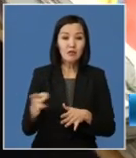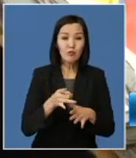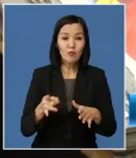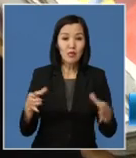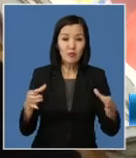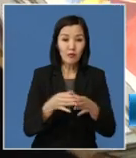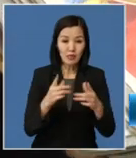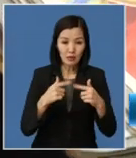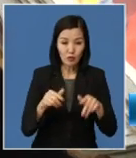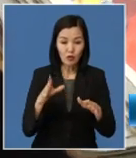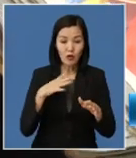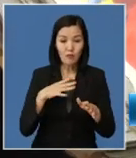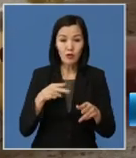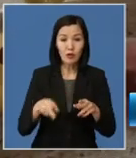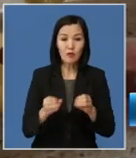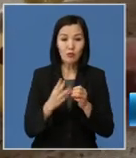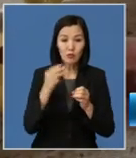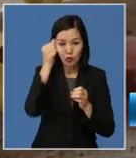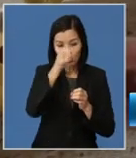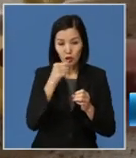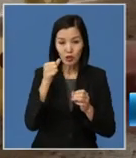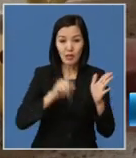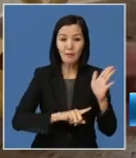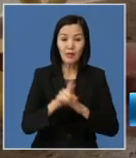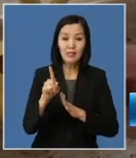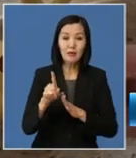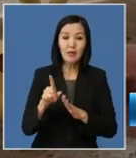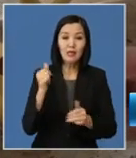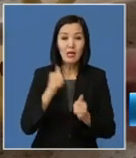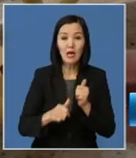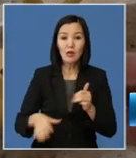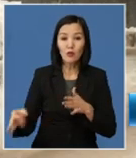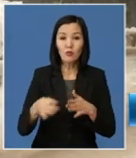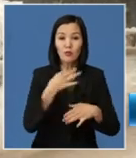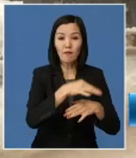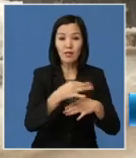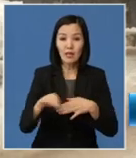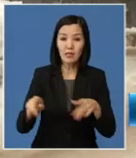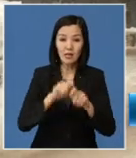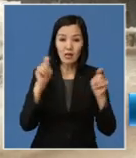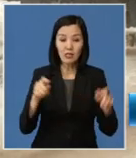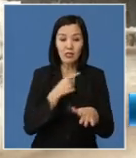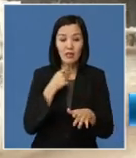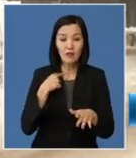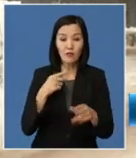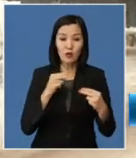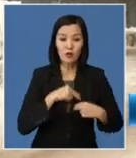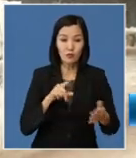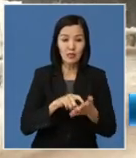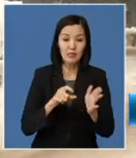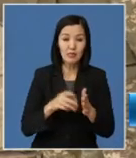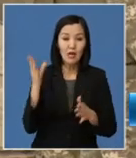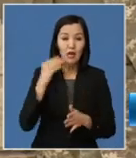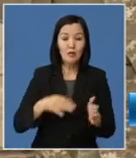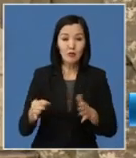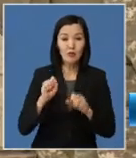бірлестік құрылғантын. 2013 жылдан бастап әр облыста филиалдары ашылды. Талдықорғандағысының жұмыс кеңсесі Алматы